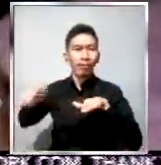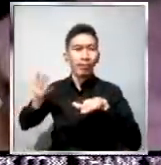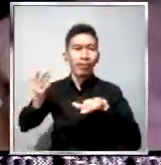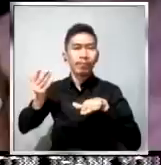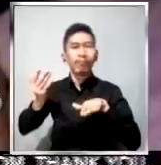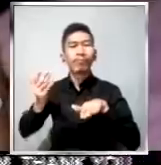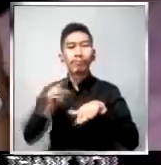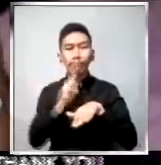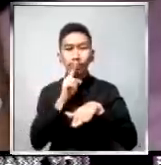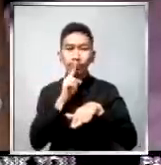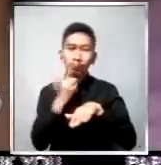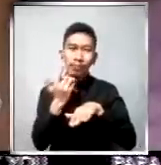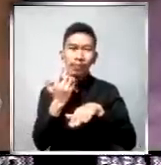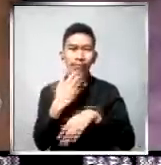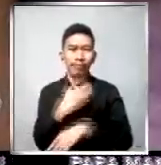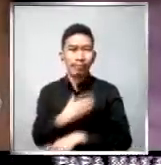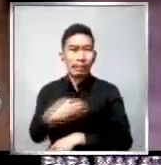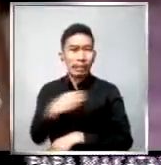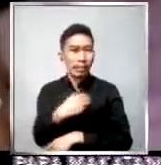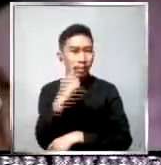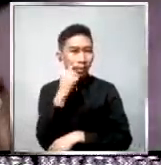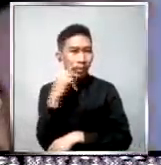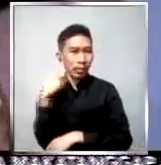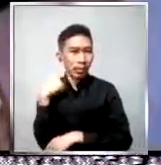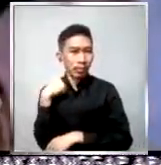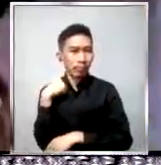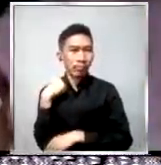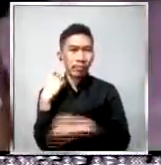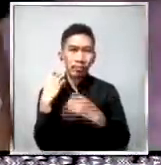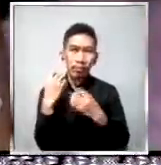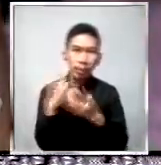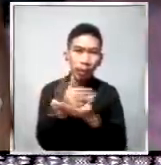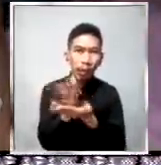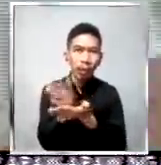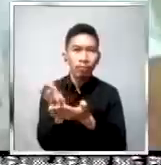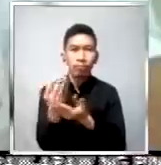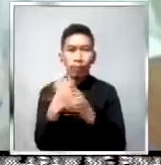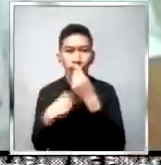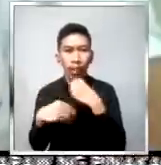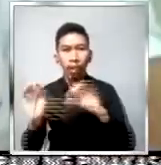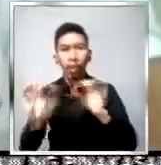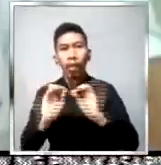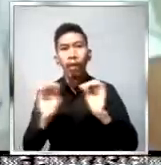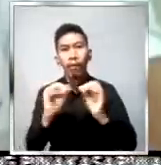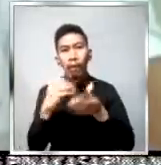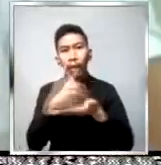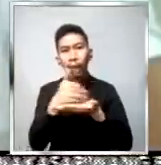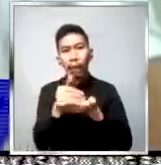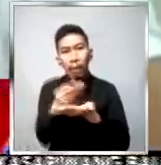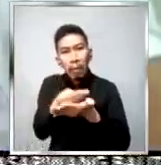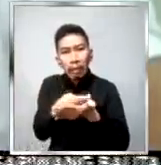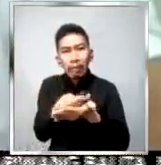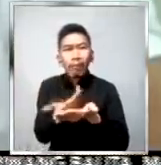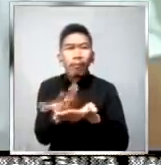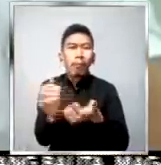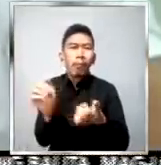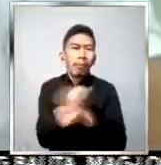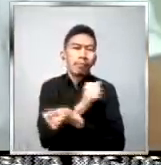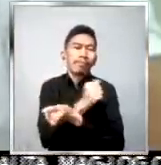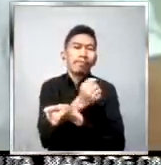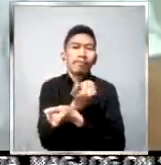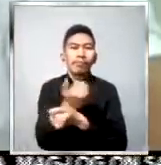nireklamo namin dahil kahit na iba, walang kakain. Ubus na ang mga budget. Pero talaga ang dapat dyan ay wala sila